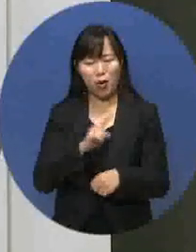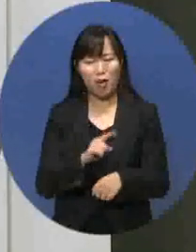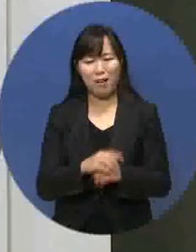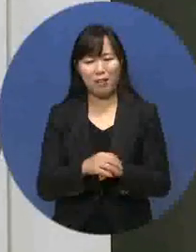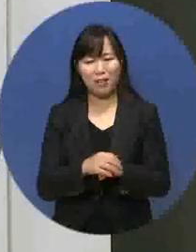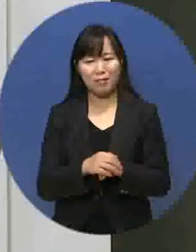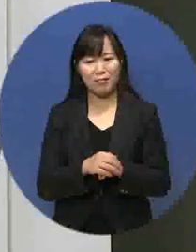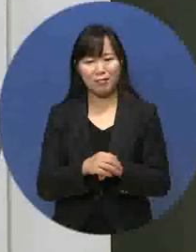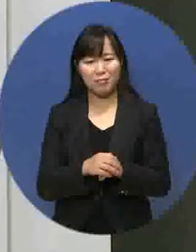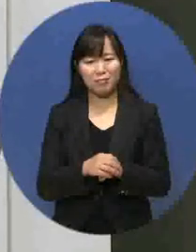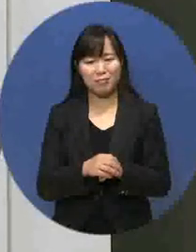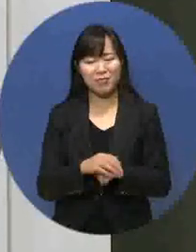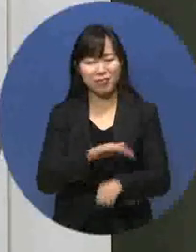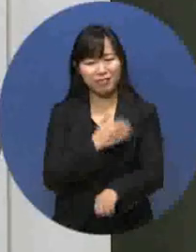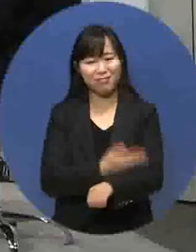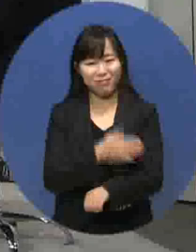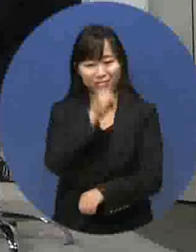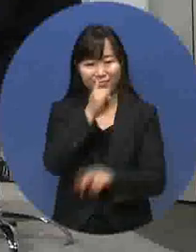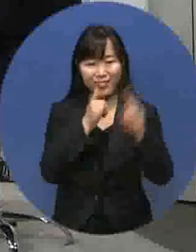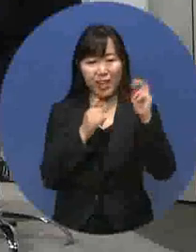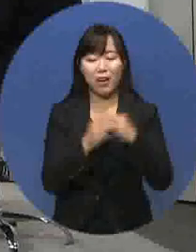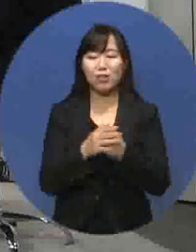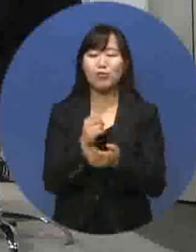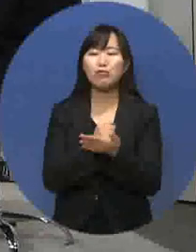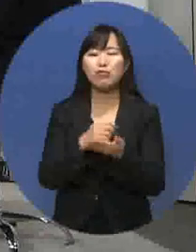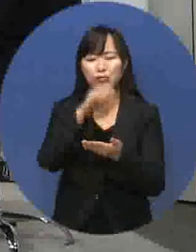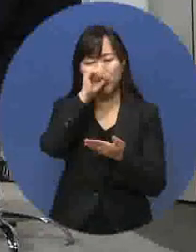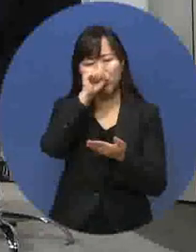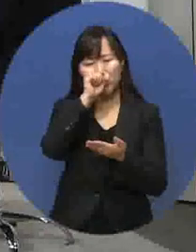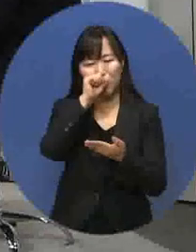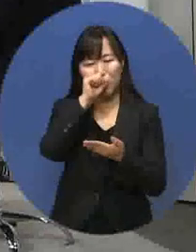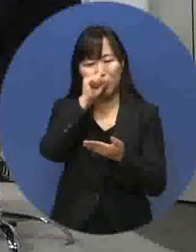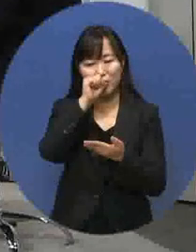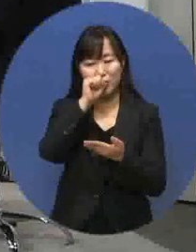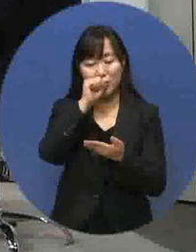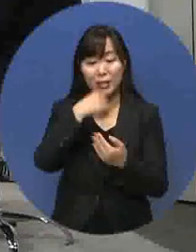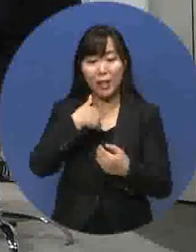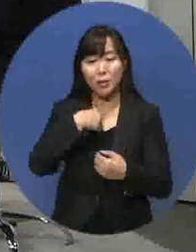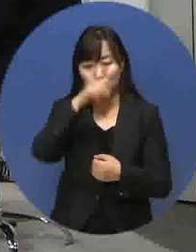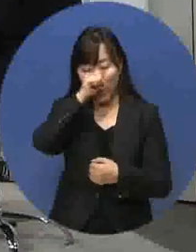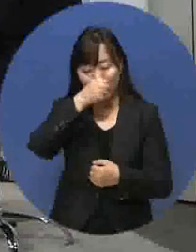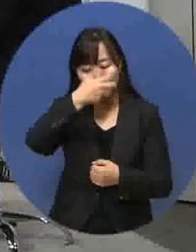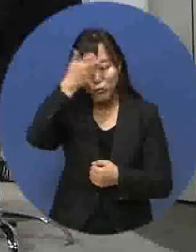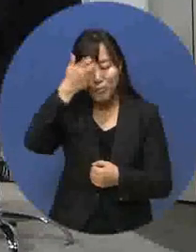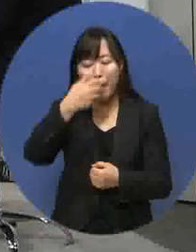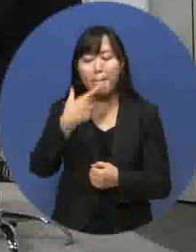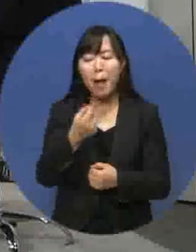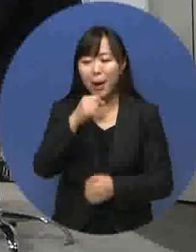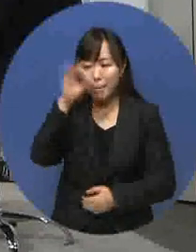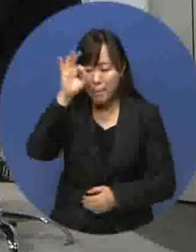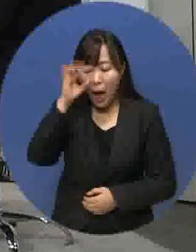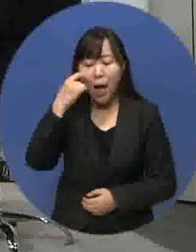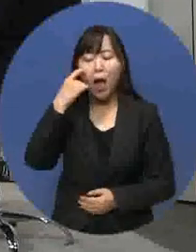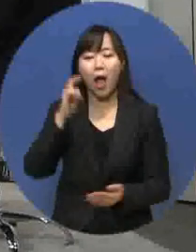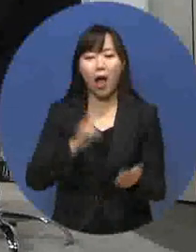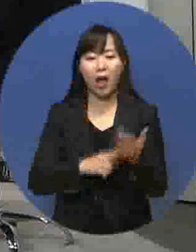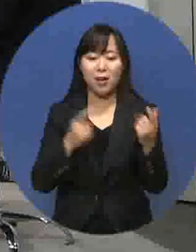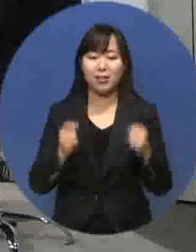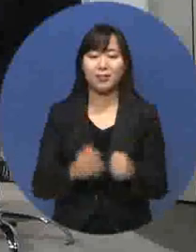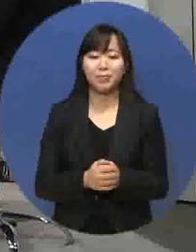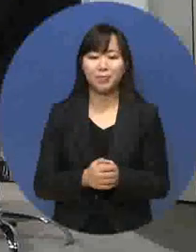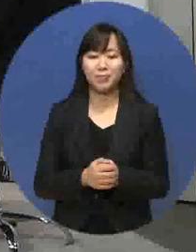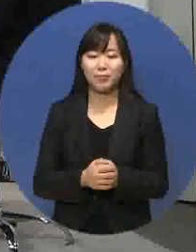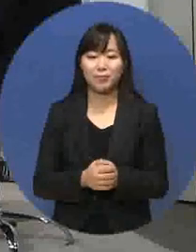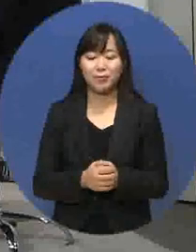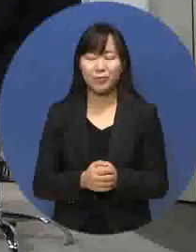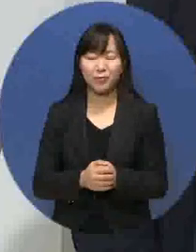천부적인 소질이 있었군요. 아, 이제 운이 좋아서 이제 좋아하는 꿈을 일찍 찾은 것 같아요. 그게 좀